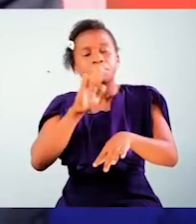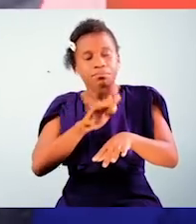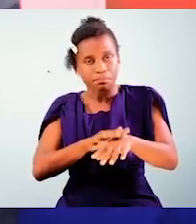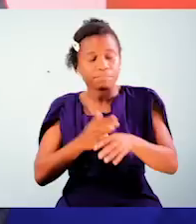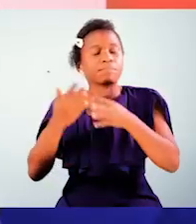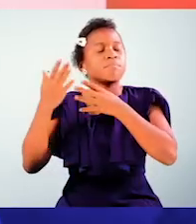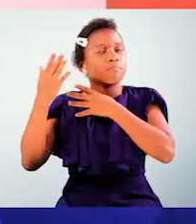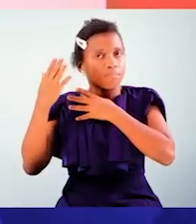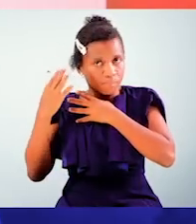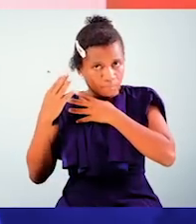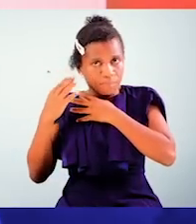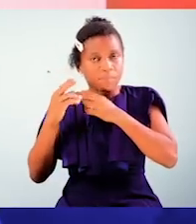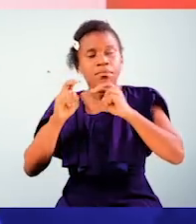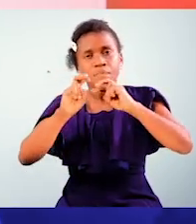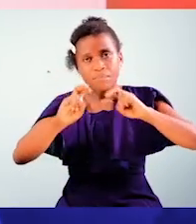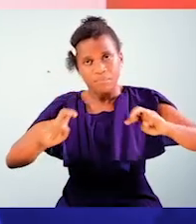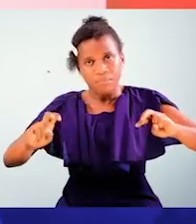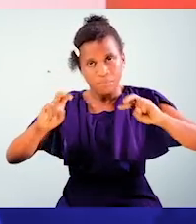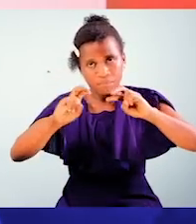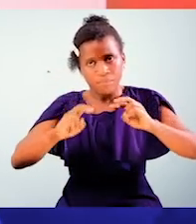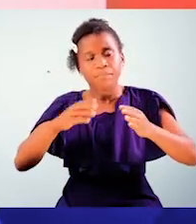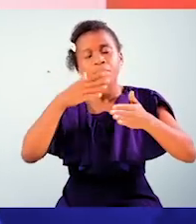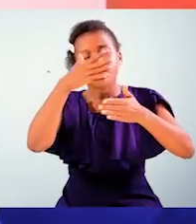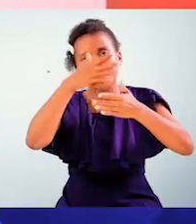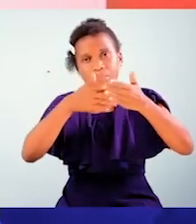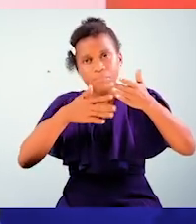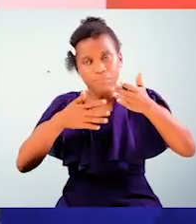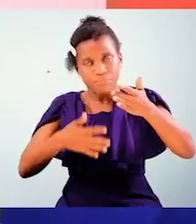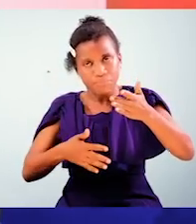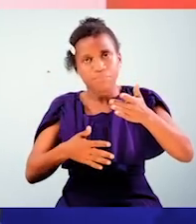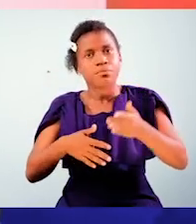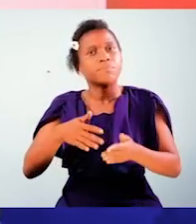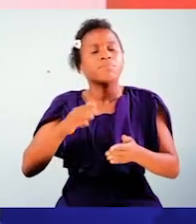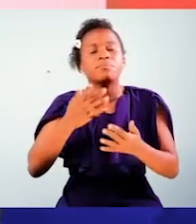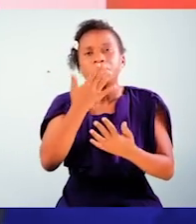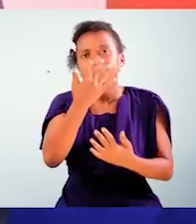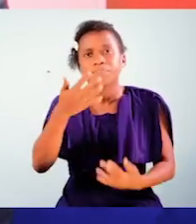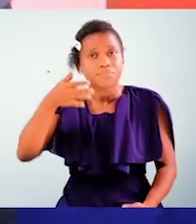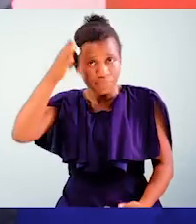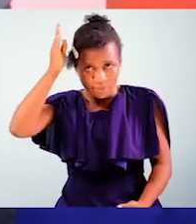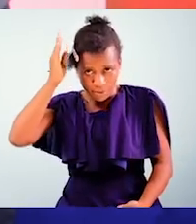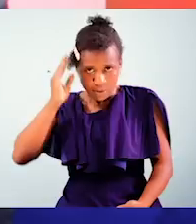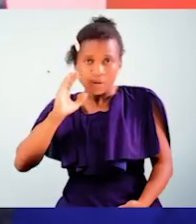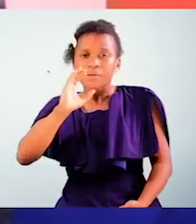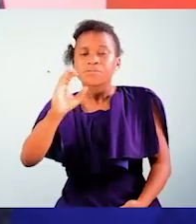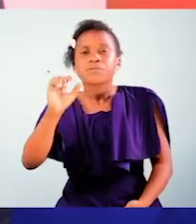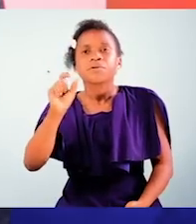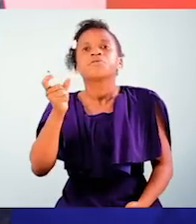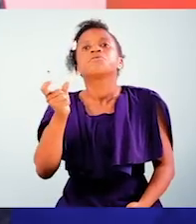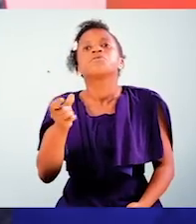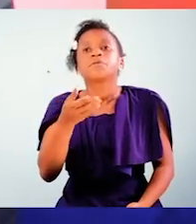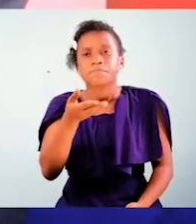majukumu ya mkaguzi na mdhibiti mkuu wa hesabu za serikali, almaarufu kama